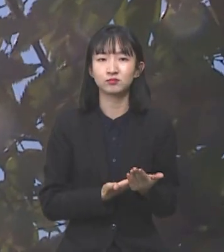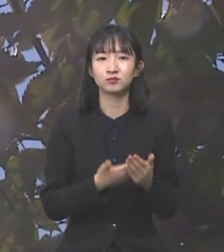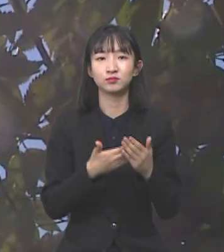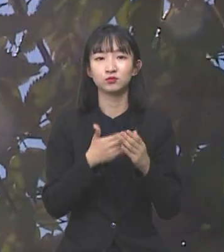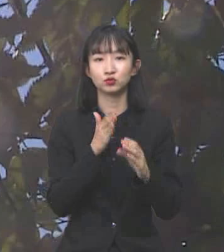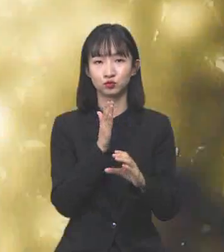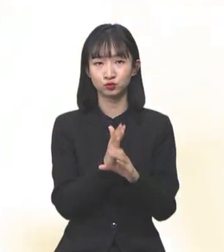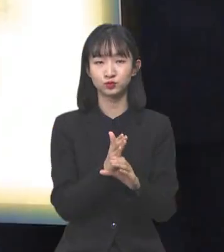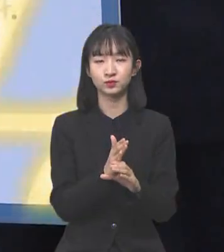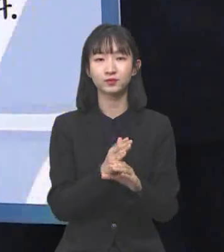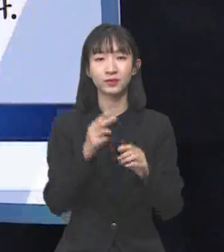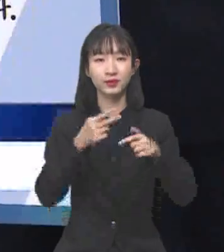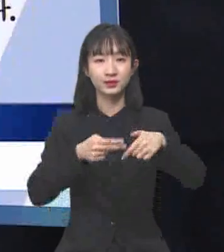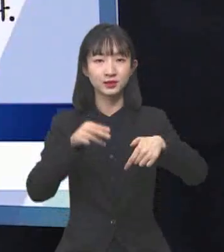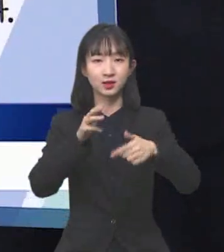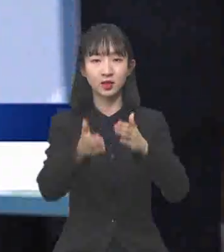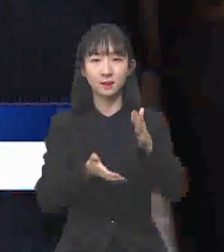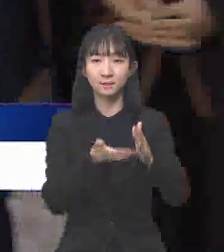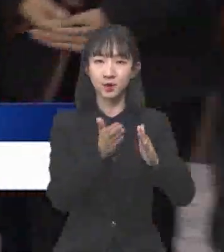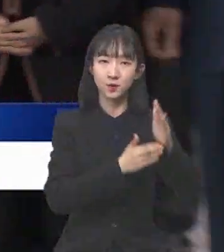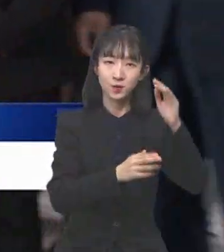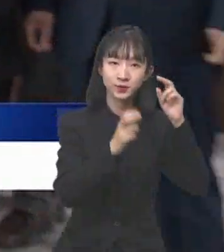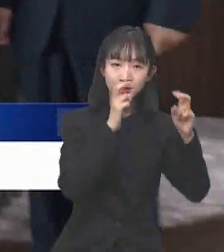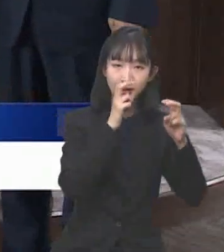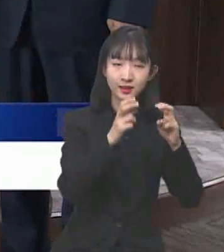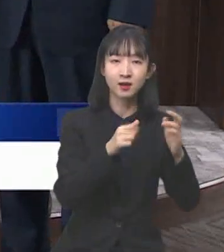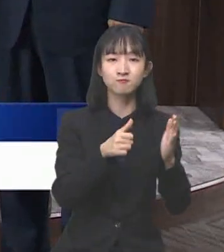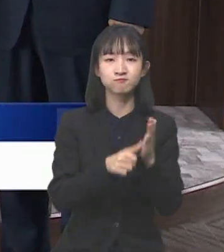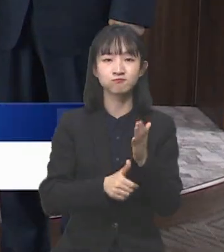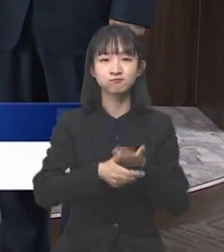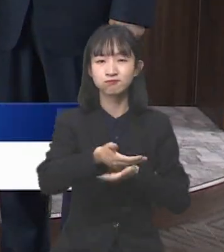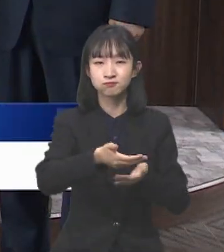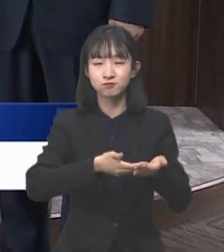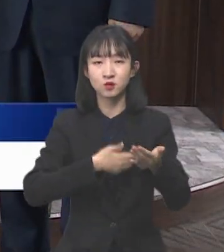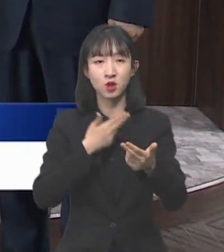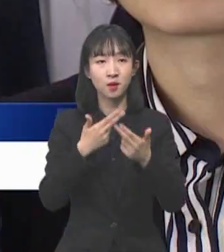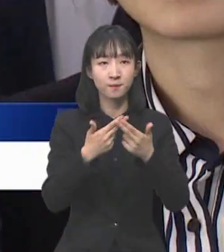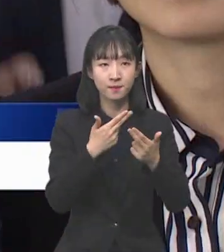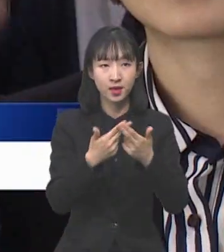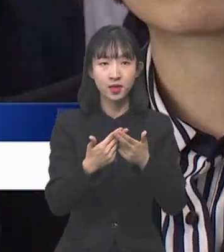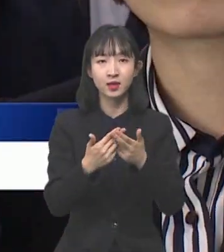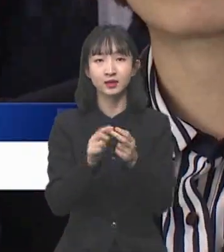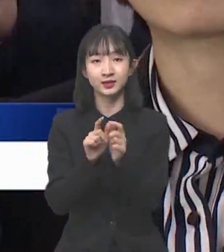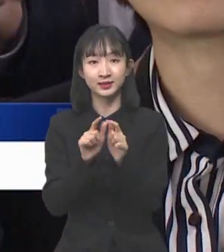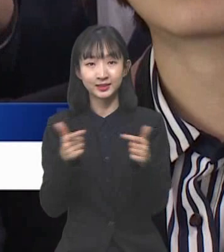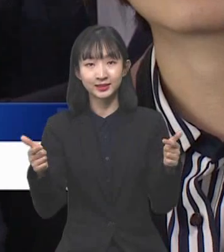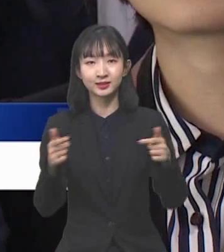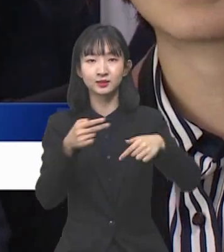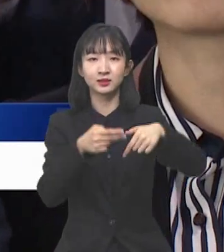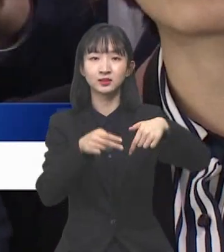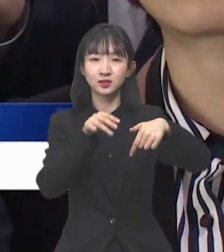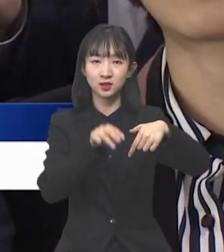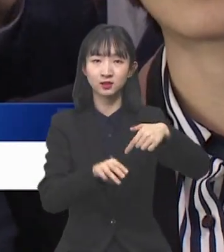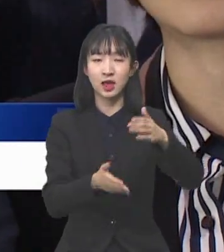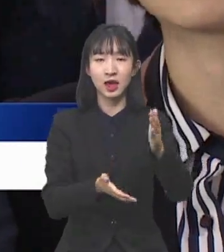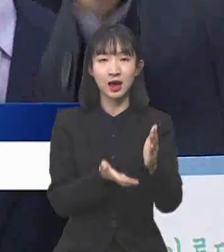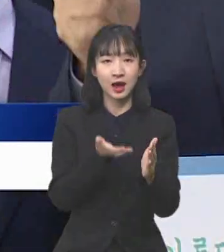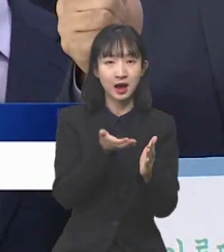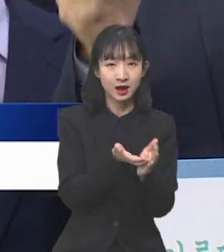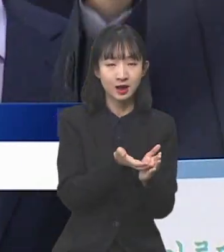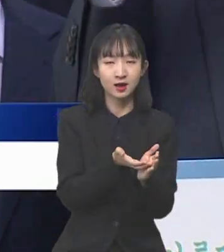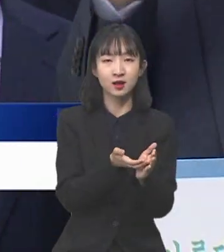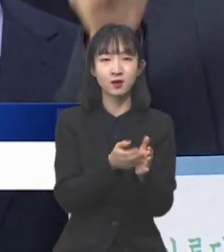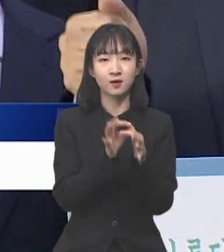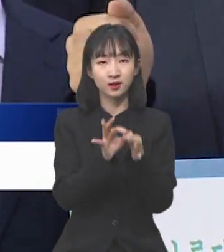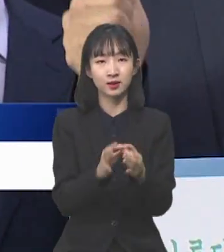가운데 인천항만공사 와 항만 물류 옆에 선 주 옆에 파문 노조 등 괜찮 앙 유관기관 들이 한자리에